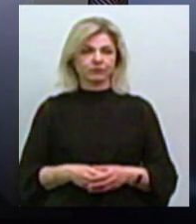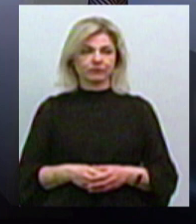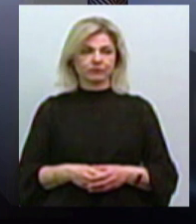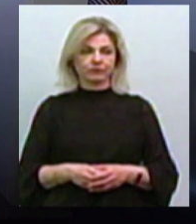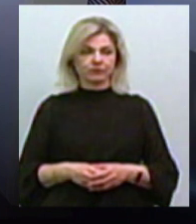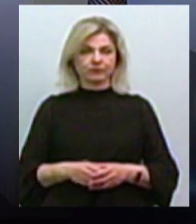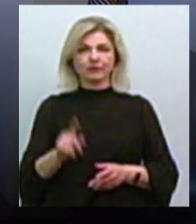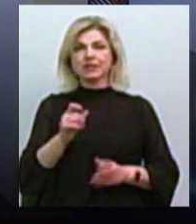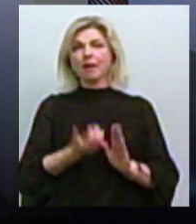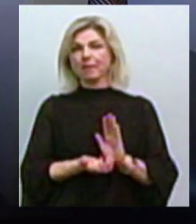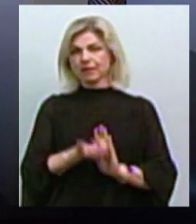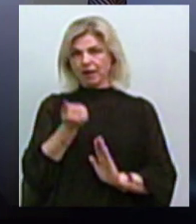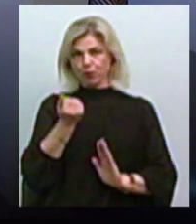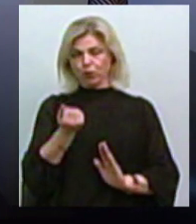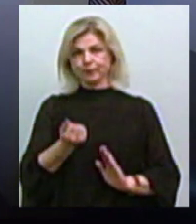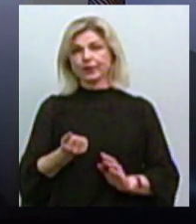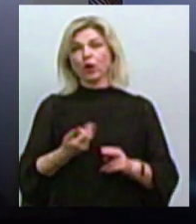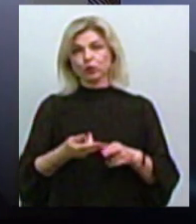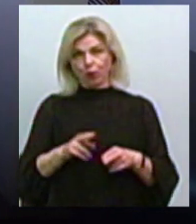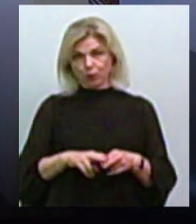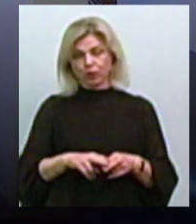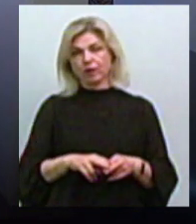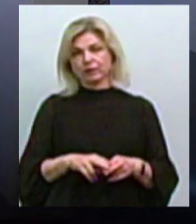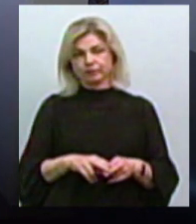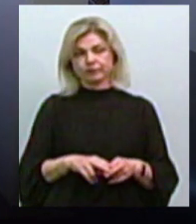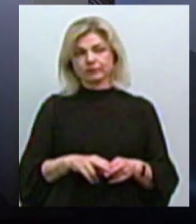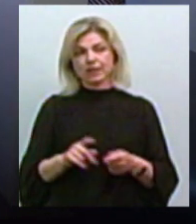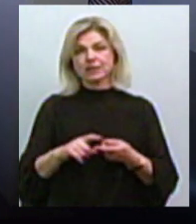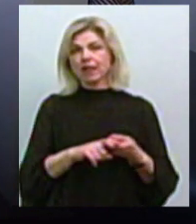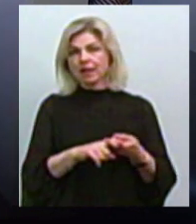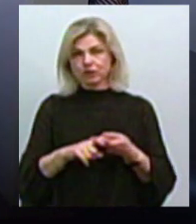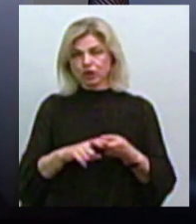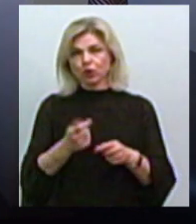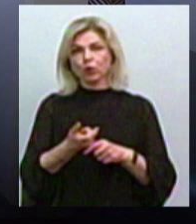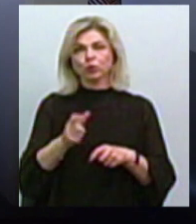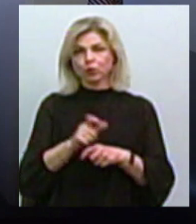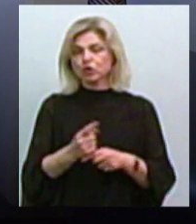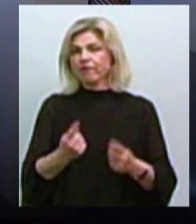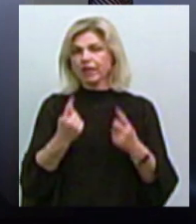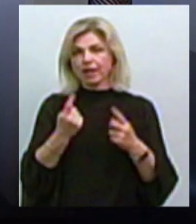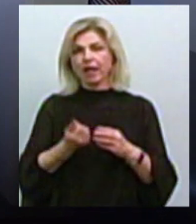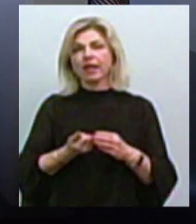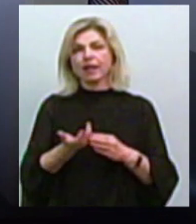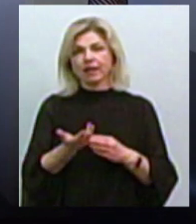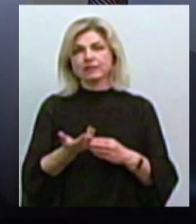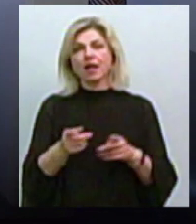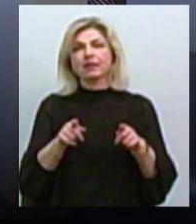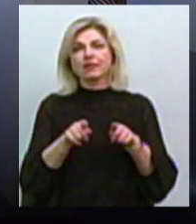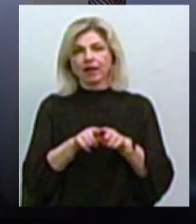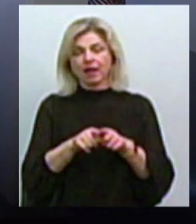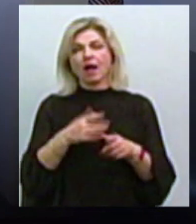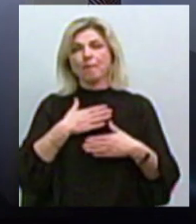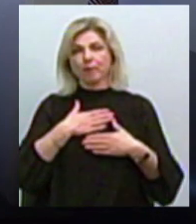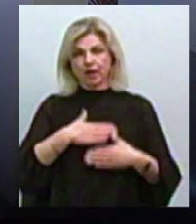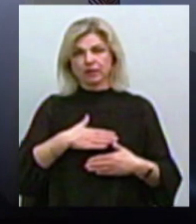за підтримку. За підтримку, да. Тому, я ж кажу, залежить дуже, дуже велика кількість таких